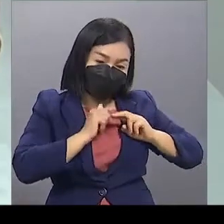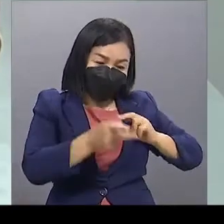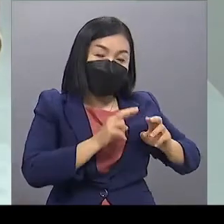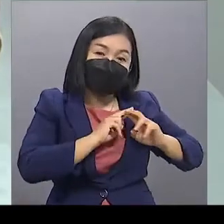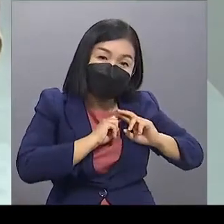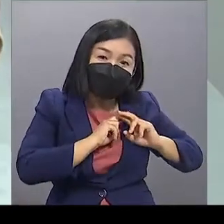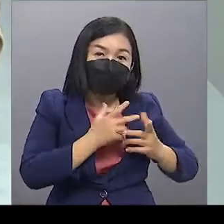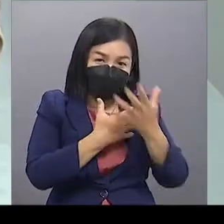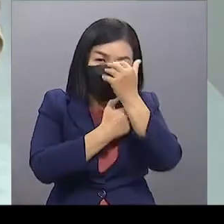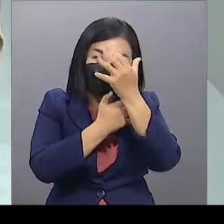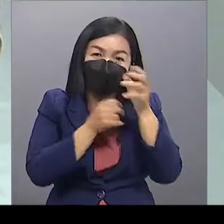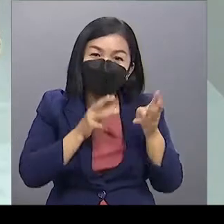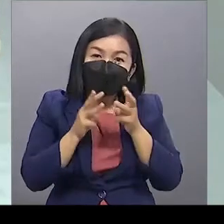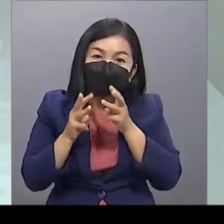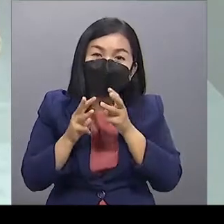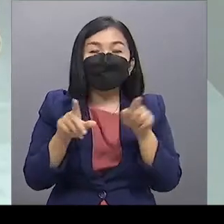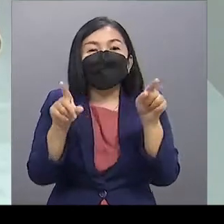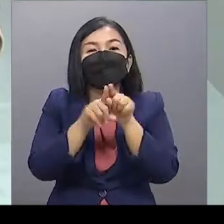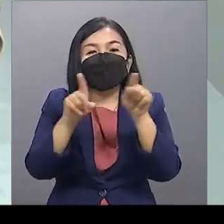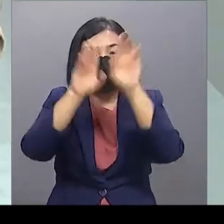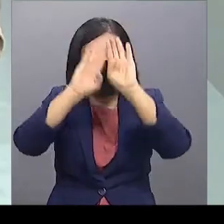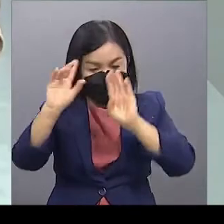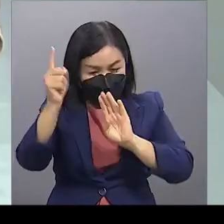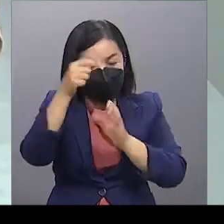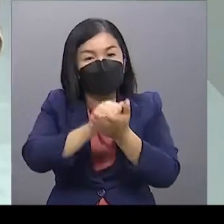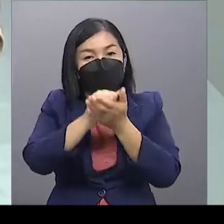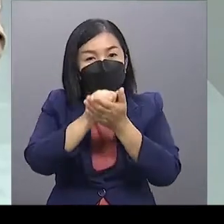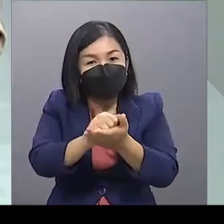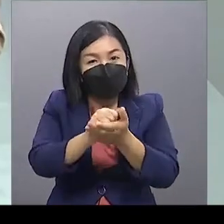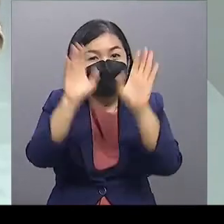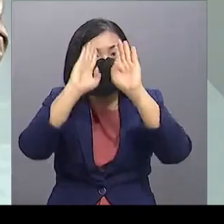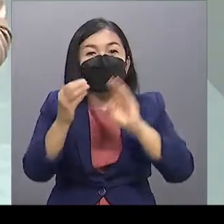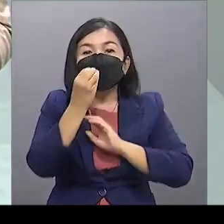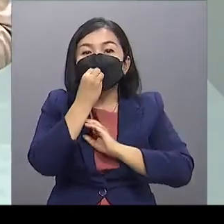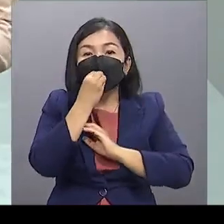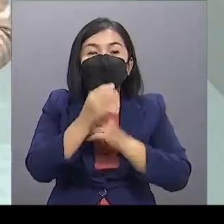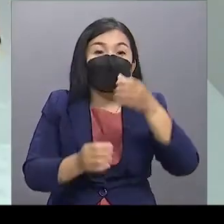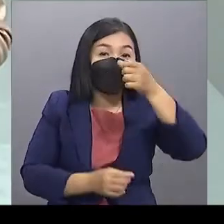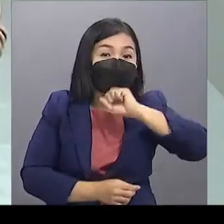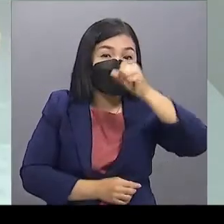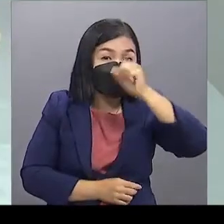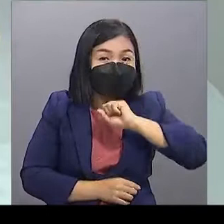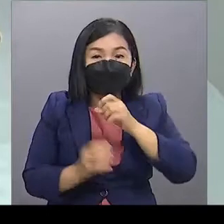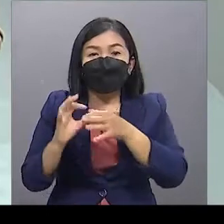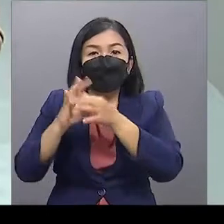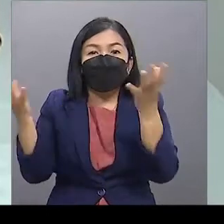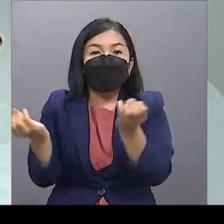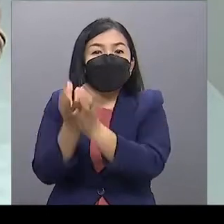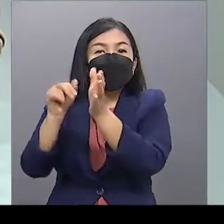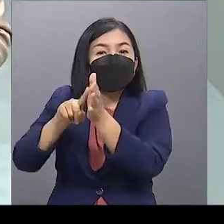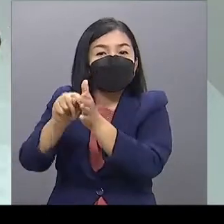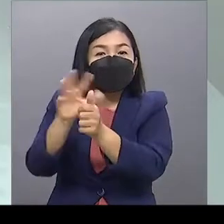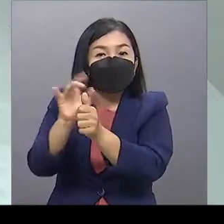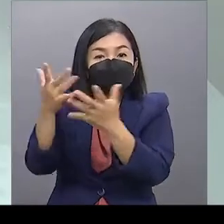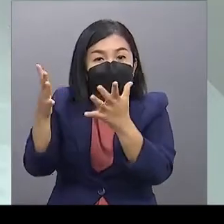สนใจนะครับเพราะว่ามันเป็นมิติใหม่ของการกินไอศครีมเขาบอกว่าร้านนี้ไม่ได้รับผลกระทบจากคบิล 19เพราะว่าใช้ต้นทุน